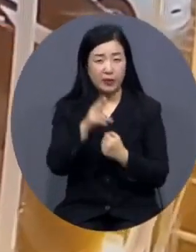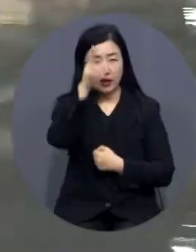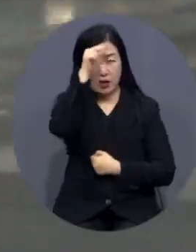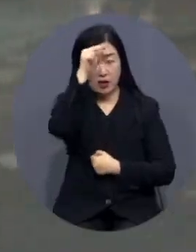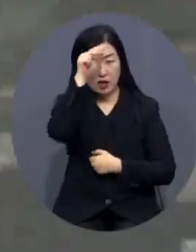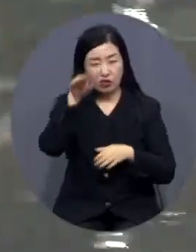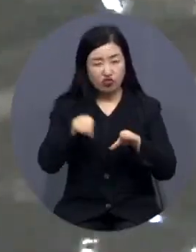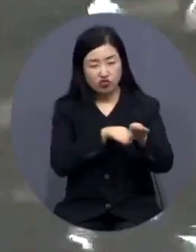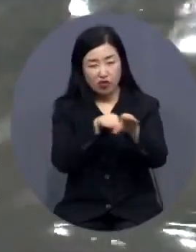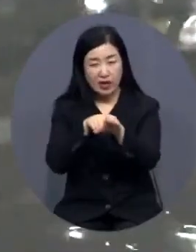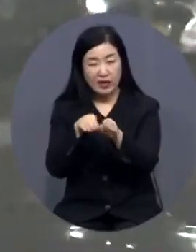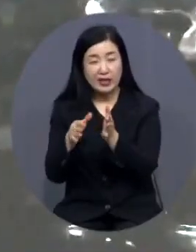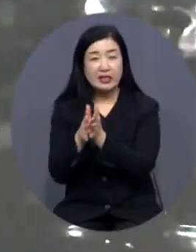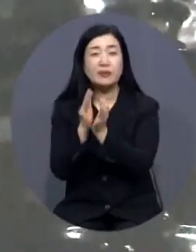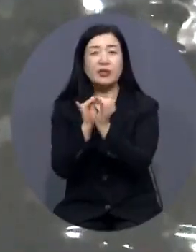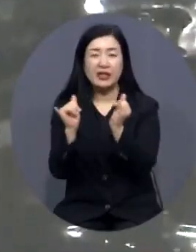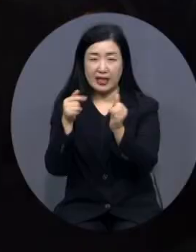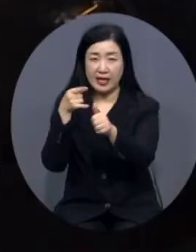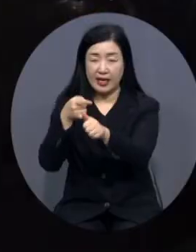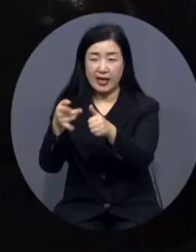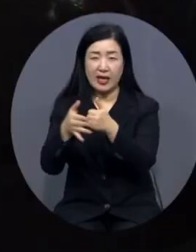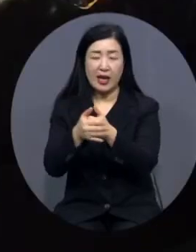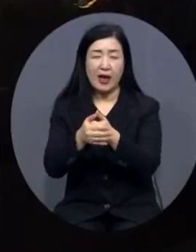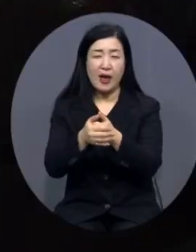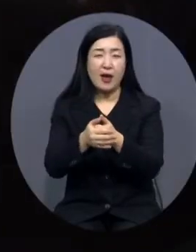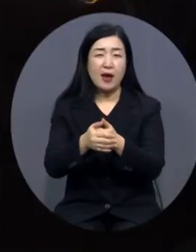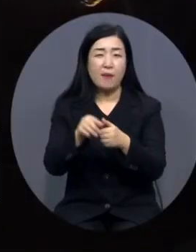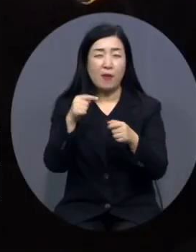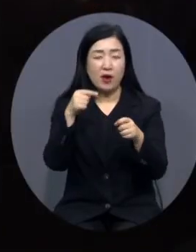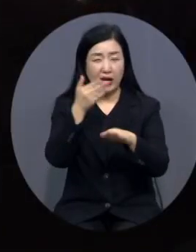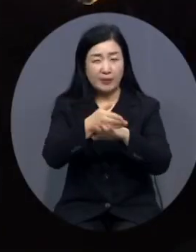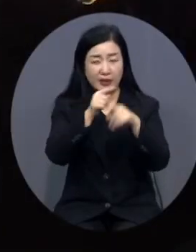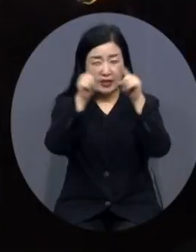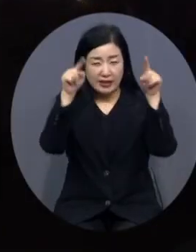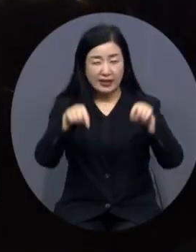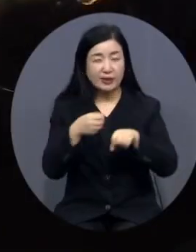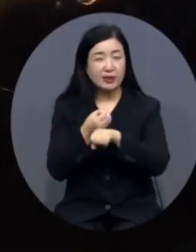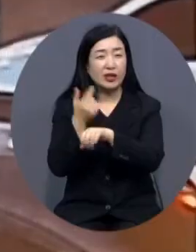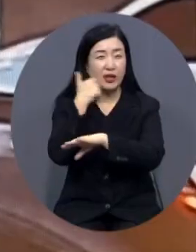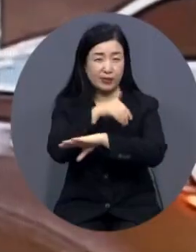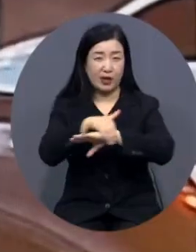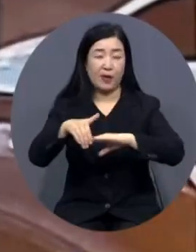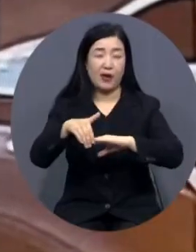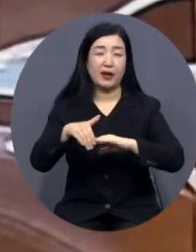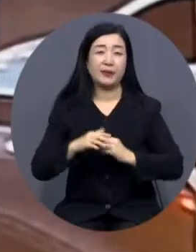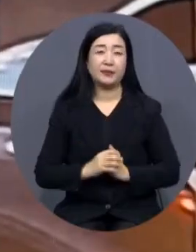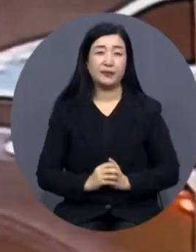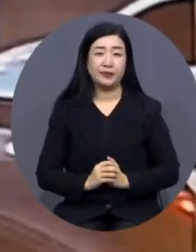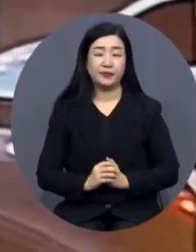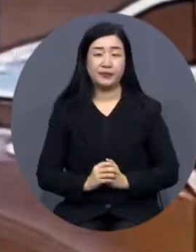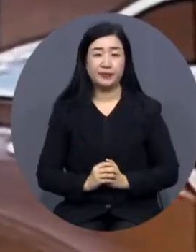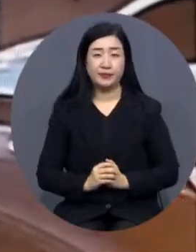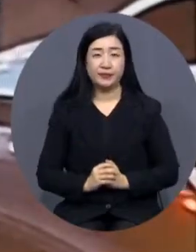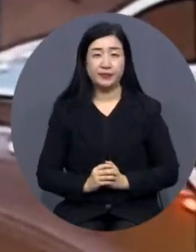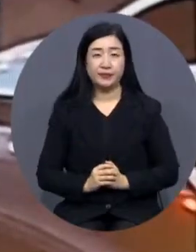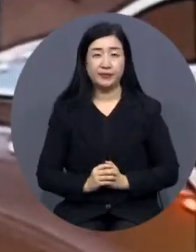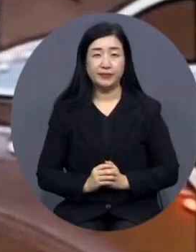추격에 나섰던 시민들에게 감사장과 신고 포상금을 전달할 계획입니다. MBC 뉴스 김하은입니다.